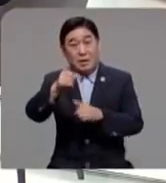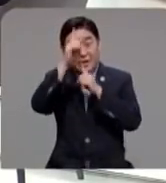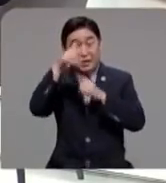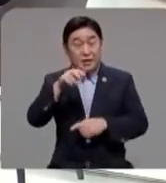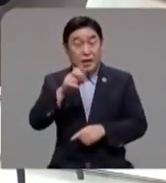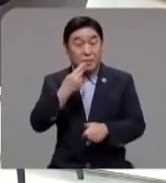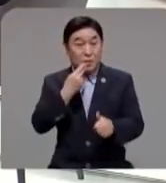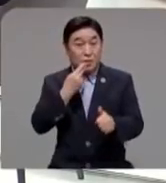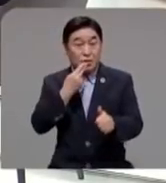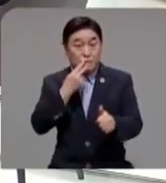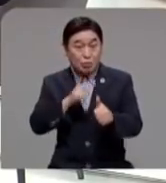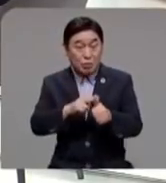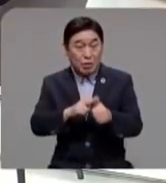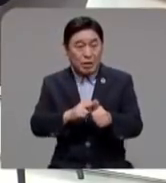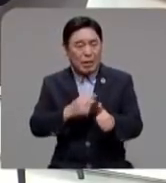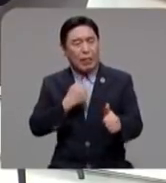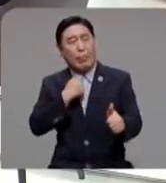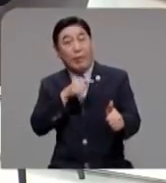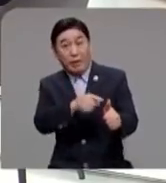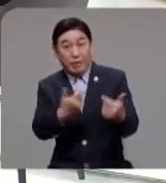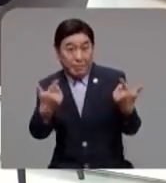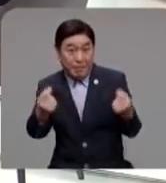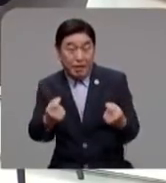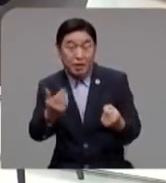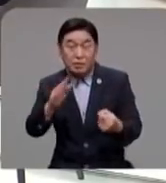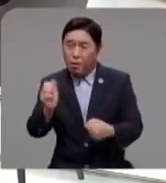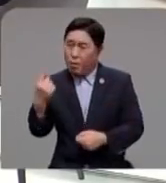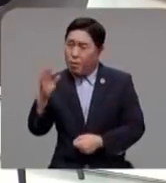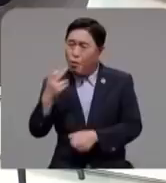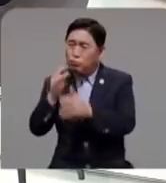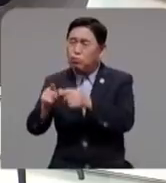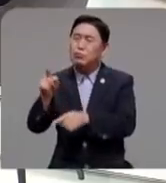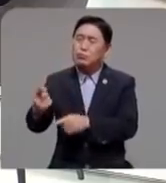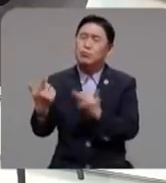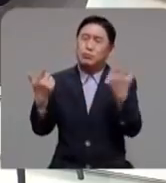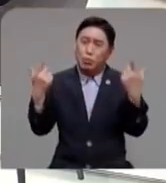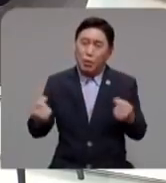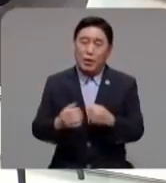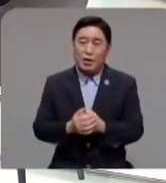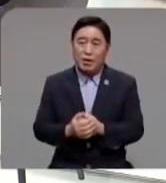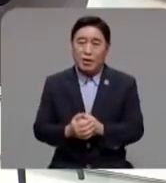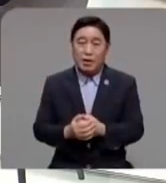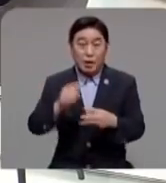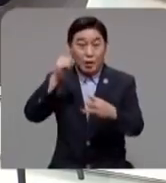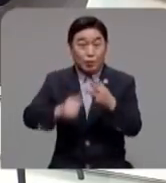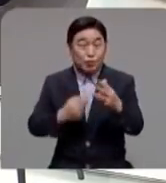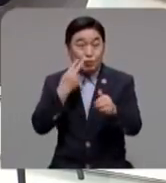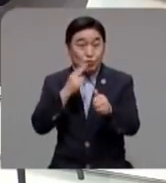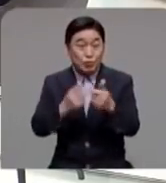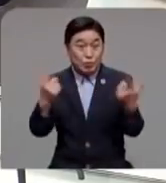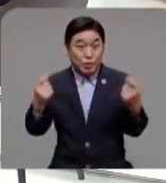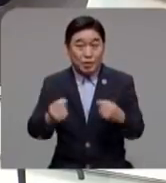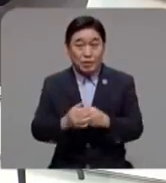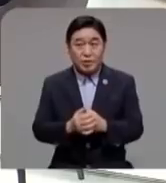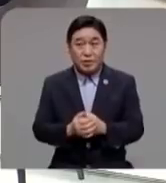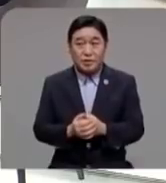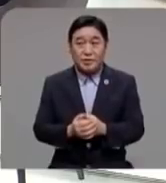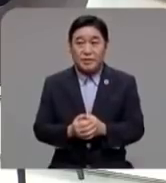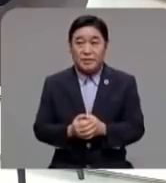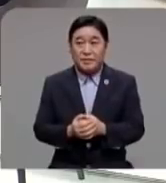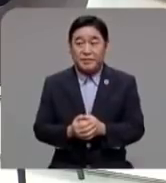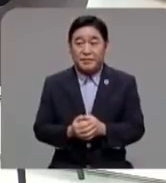후보 비호감도는 푹 맞아요. 맞는데 네, 네. 홍 후보님 비호감도도 못지않게 높더라고요. 우리 윤 후보님도 마찬가지고.